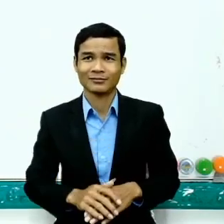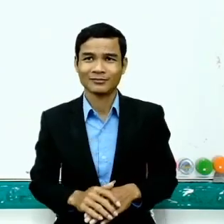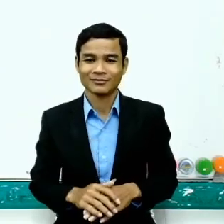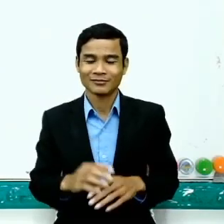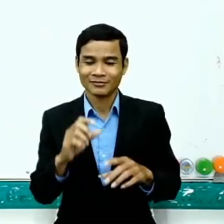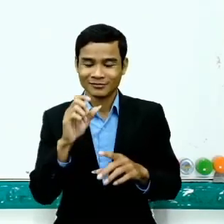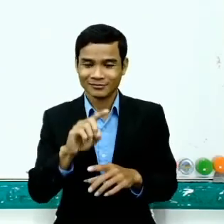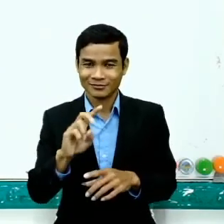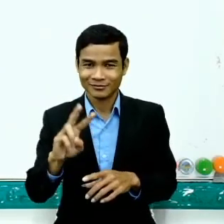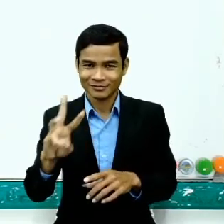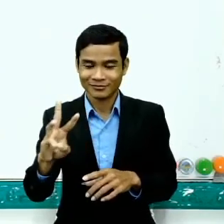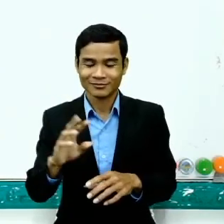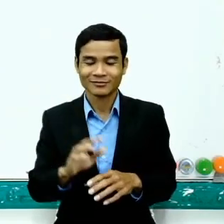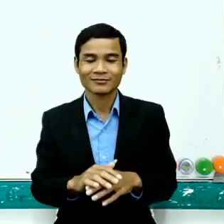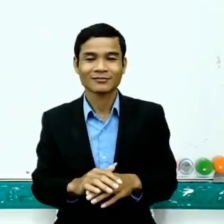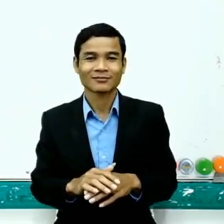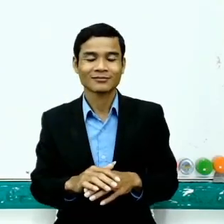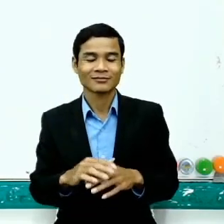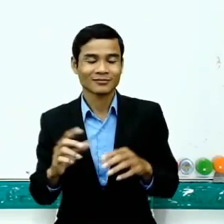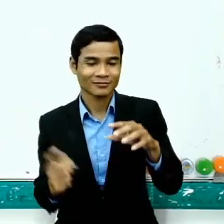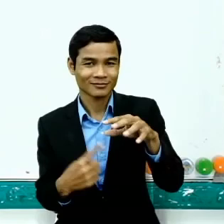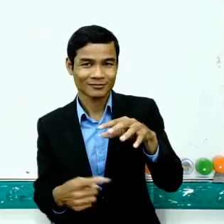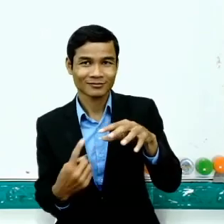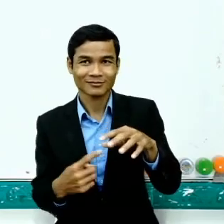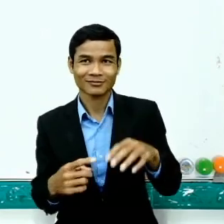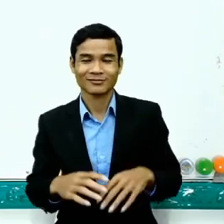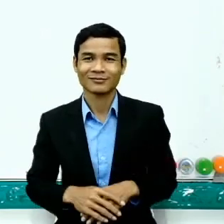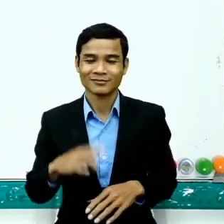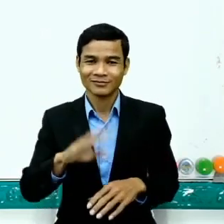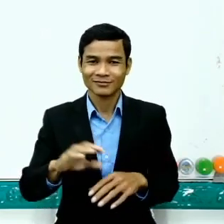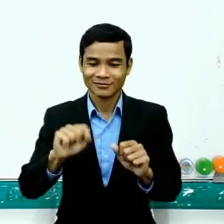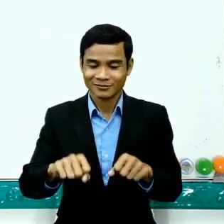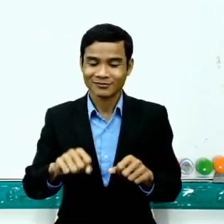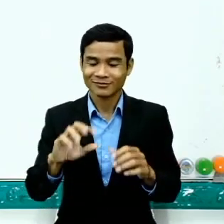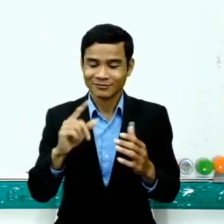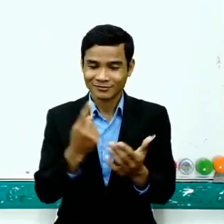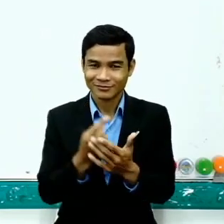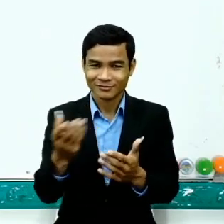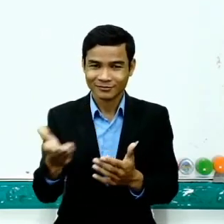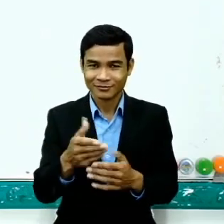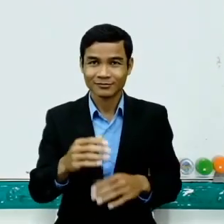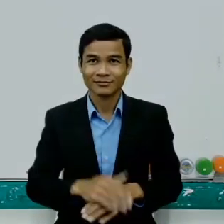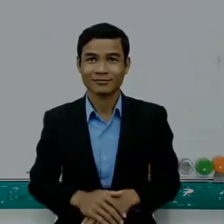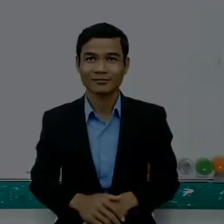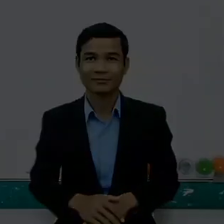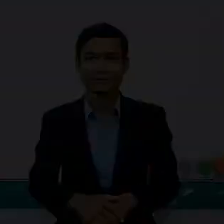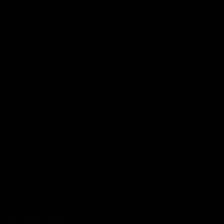môi bê bầy cờ lóc cờ lóc cờ lóc chà con cứ chó.